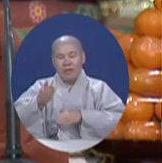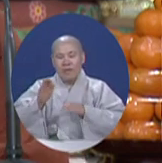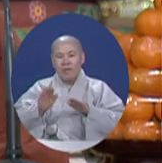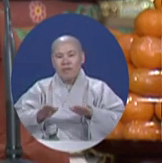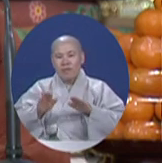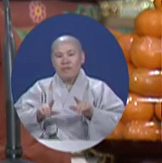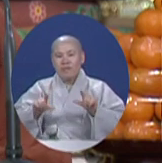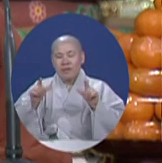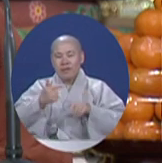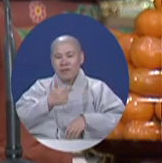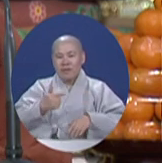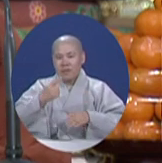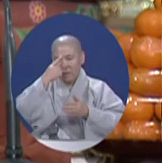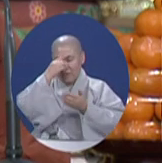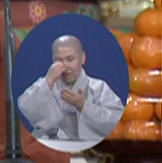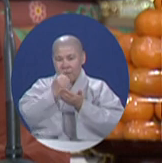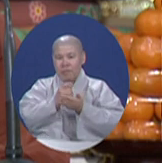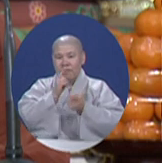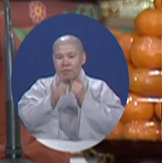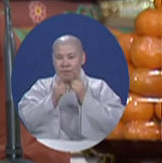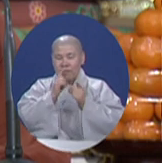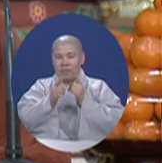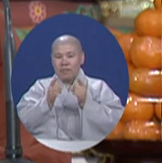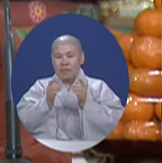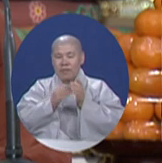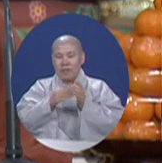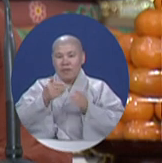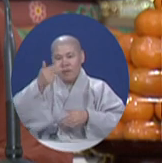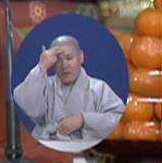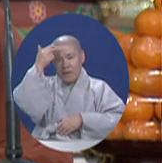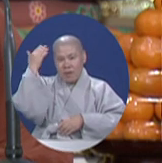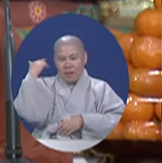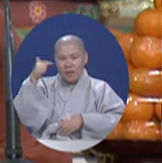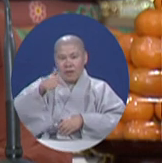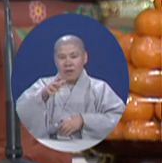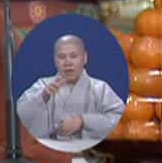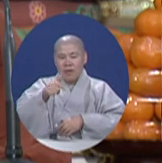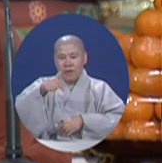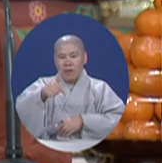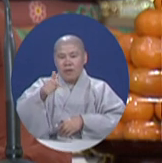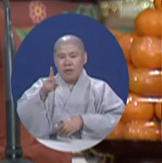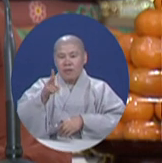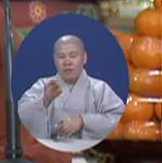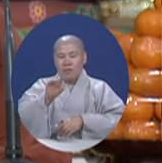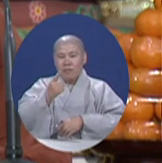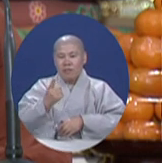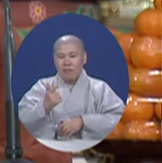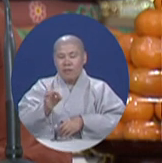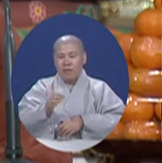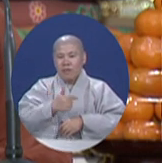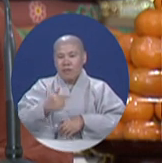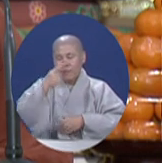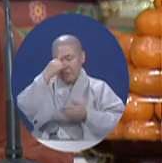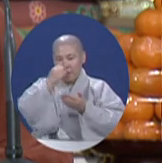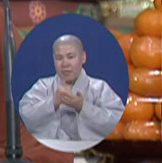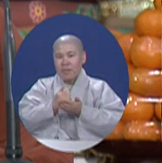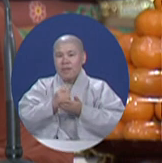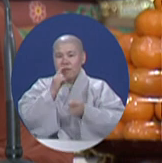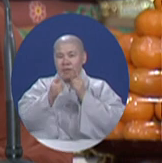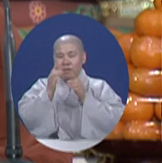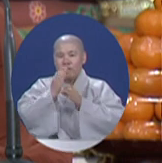오늘날 큰 스님도 그래 말씀하시고 옛날에 경복로 스님도 늘 말씀하시기를 우리 몸이라는 것은